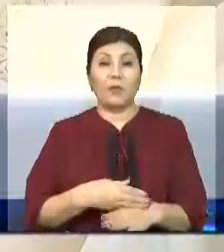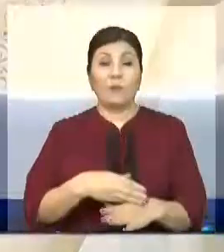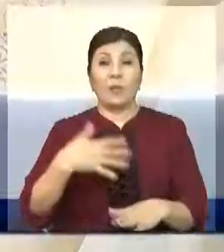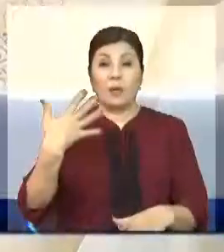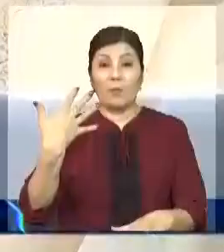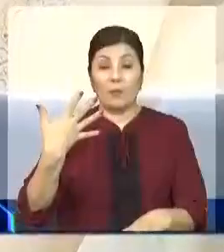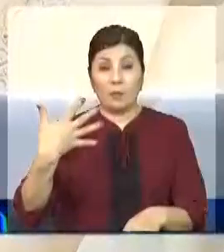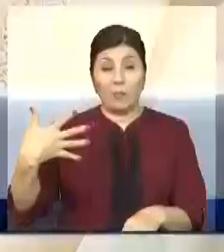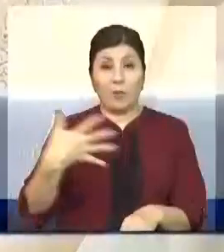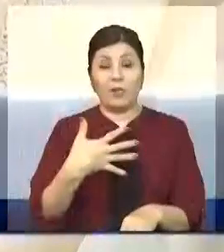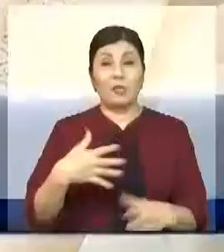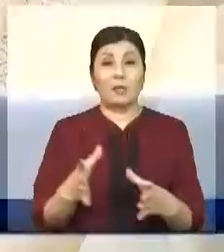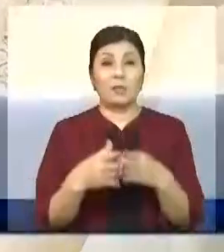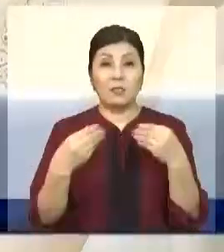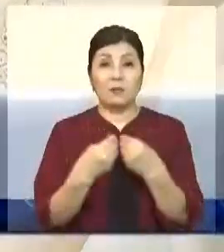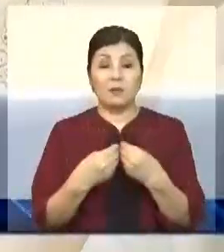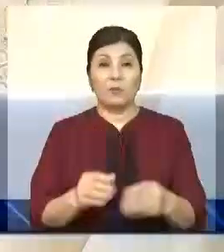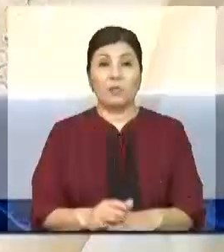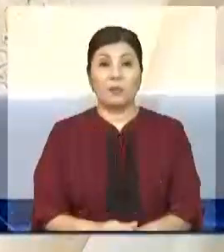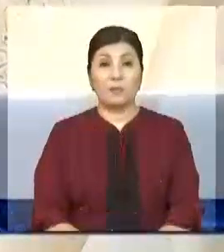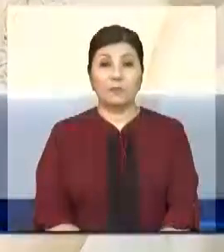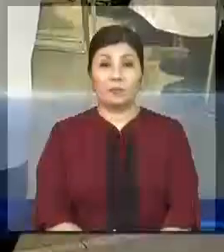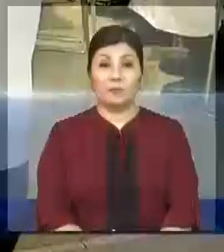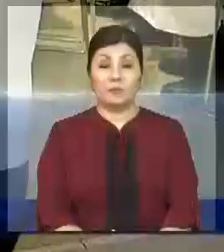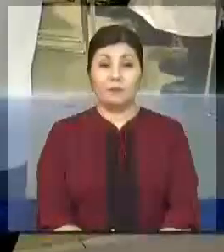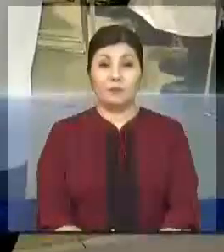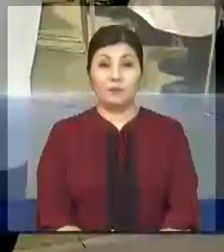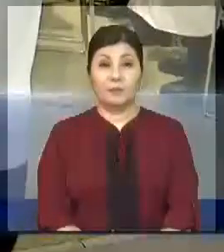помощь больше 5000 семей. Зарина Удба, Самат Каликенов, телеканал «Актобе».